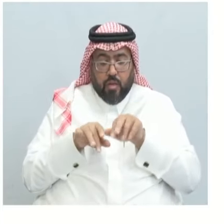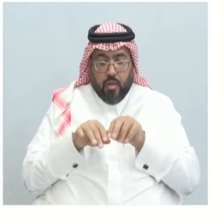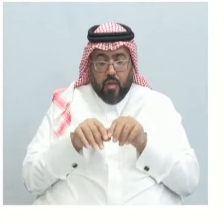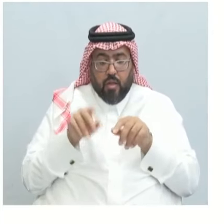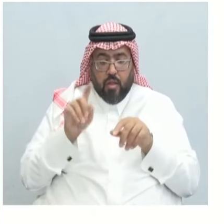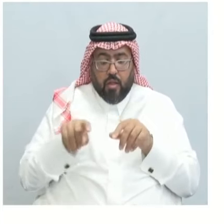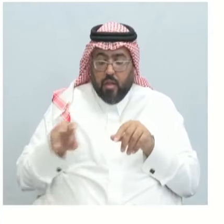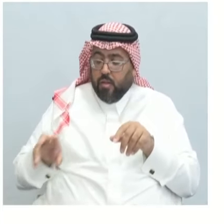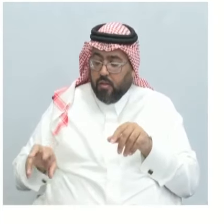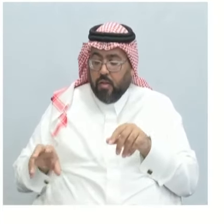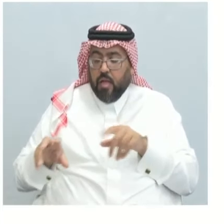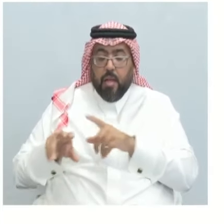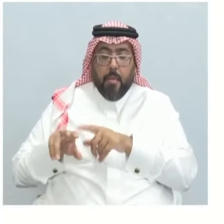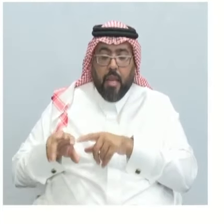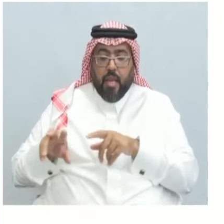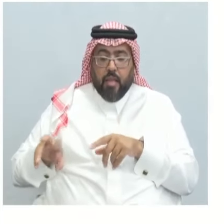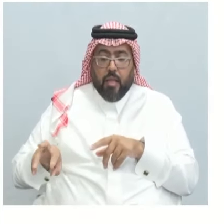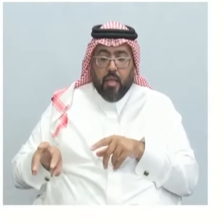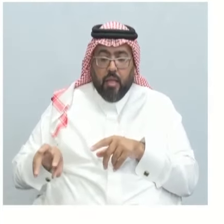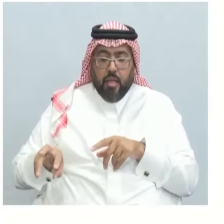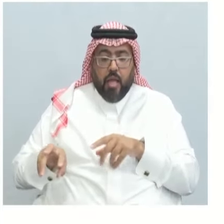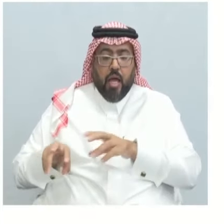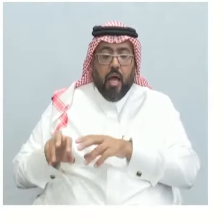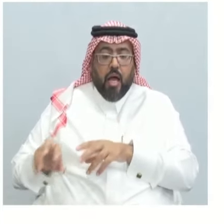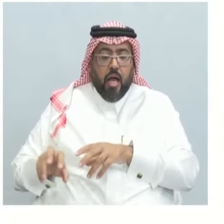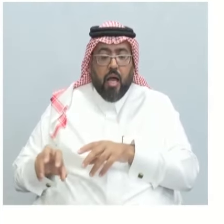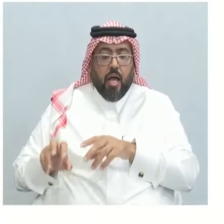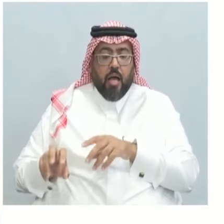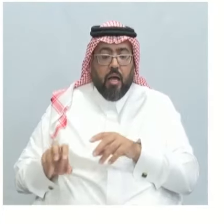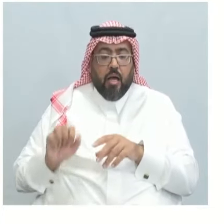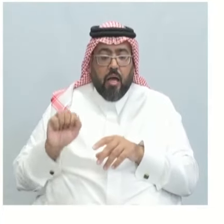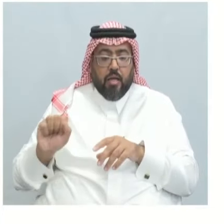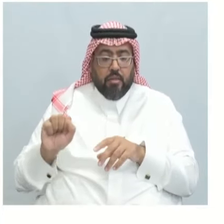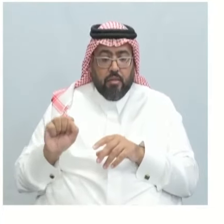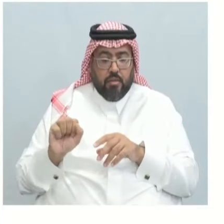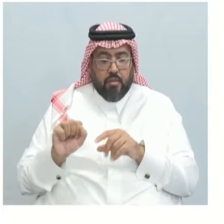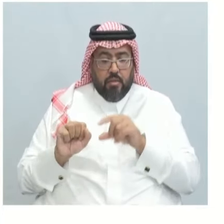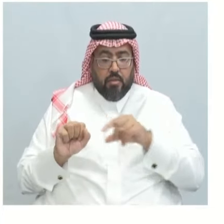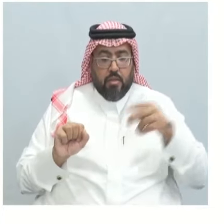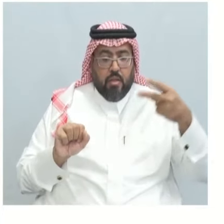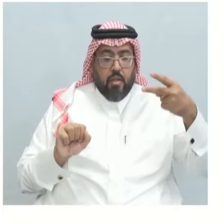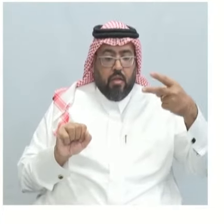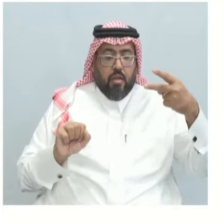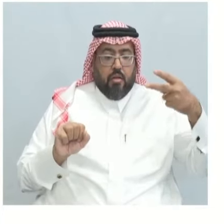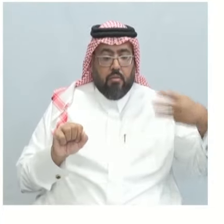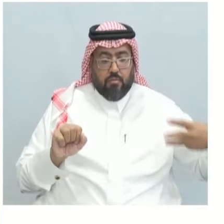بزر الفاره الايمن حدد خصائص كما يشير اليه السهم رقم اثنان